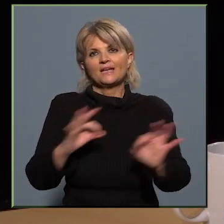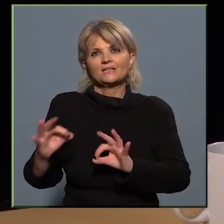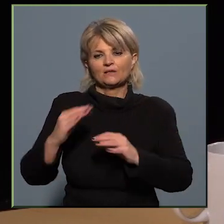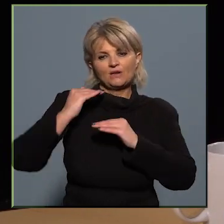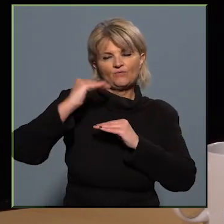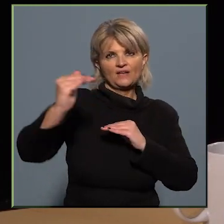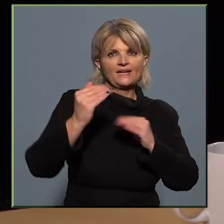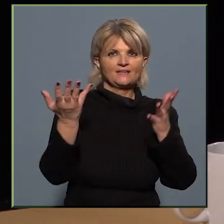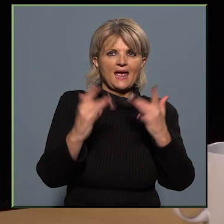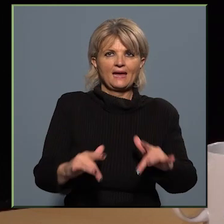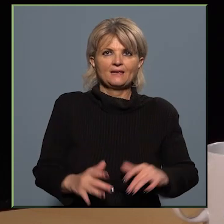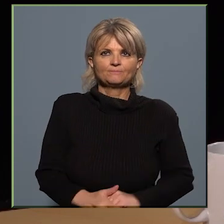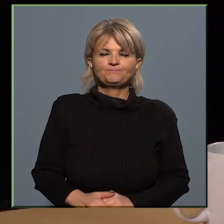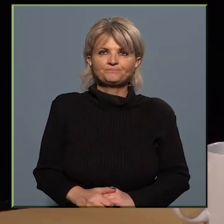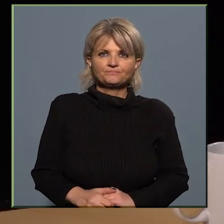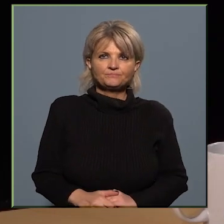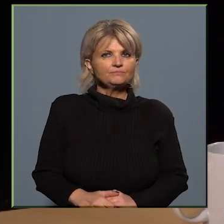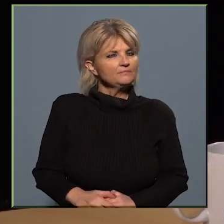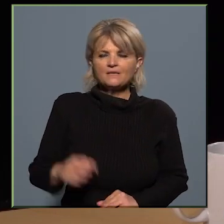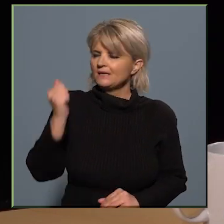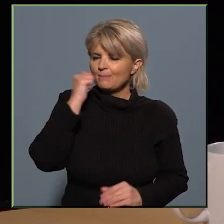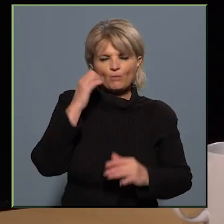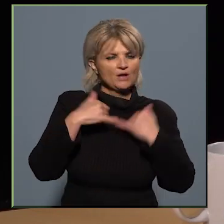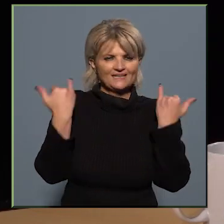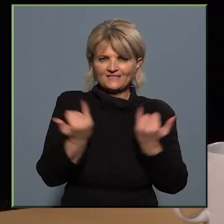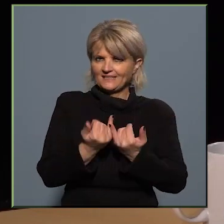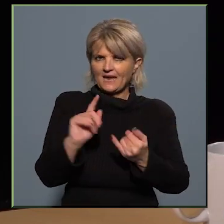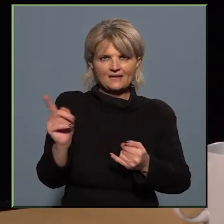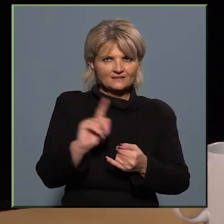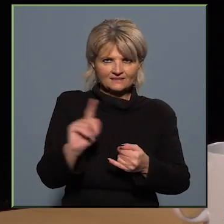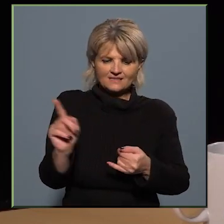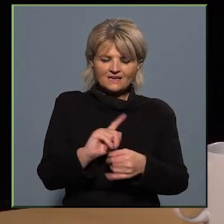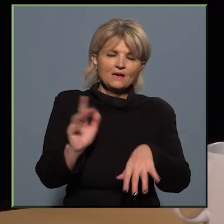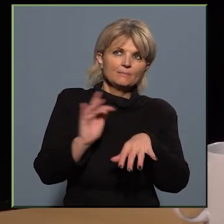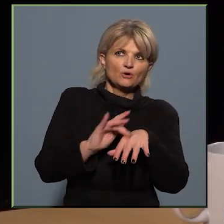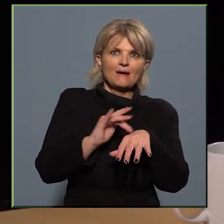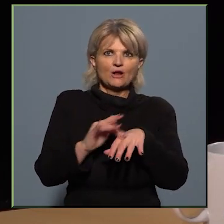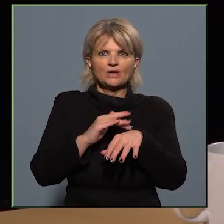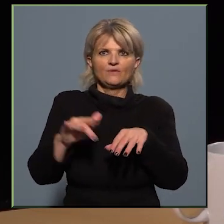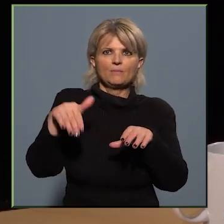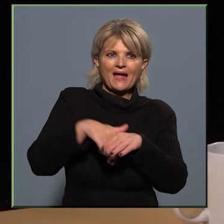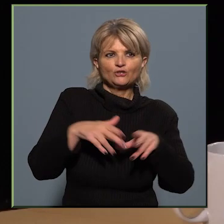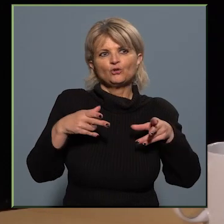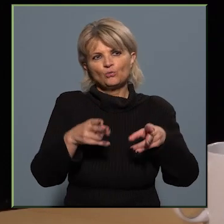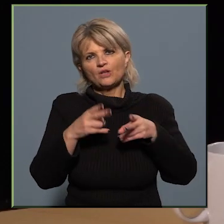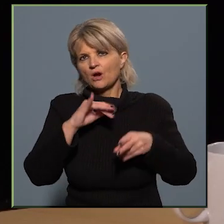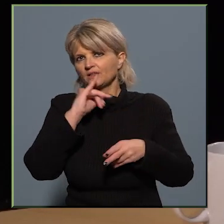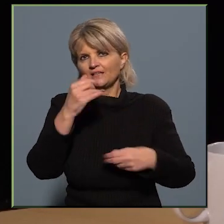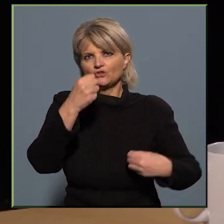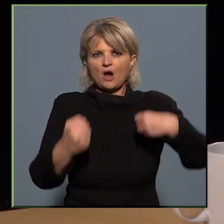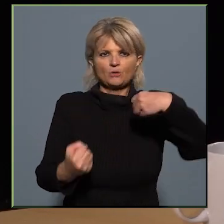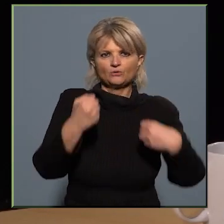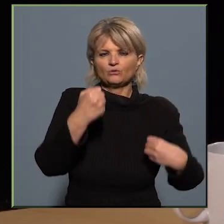helyen, nem a Margit szigeten próbálgatva a belső utakat, ahol nincs autós